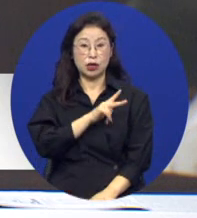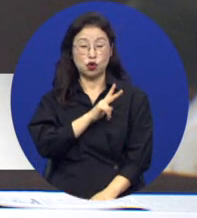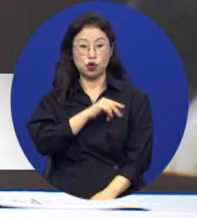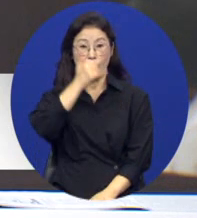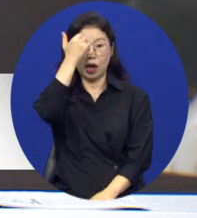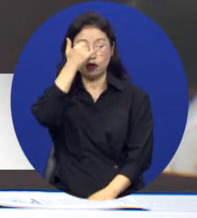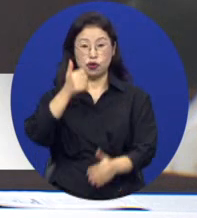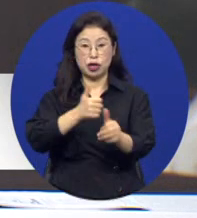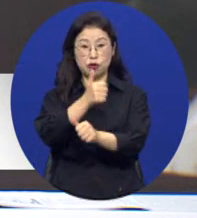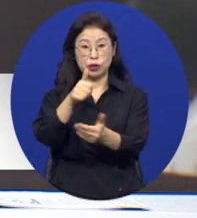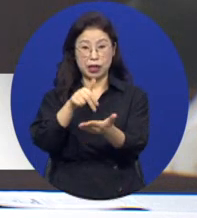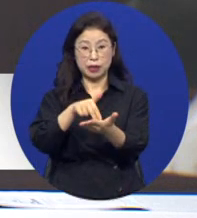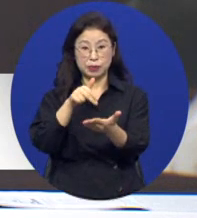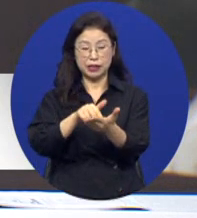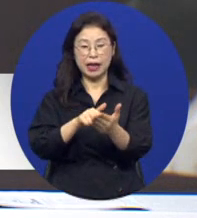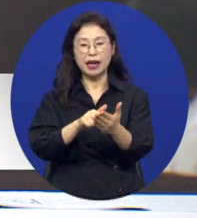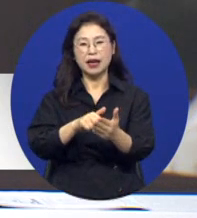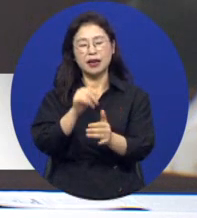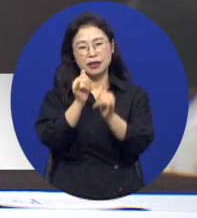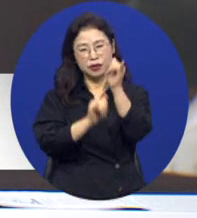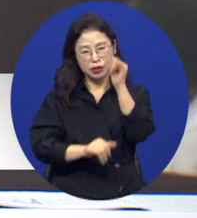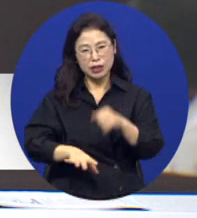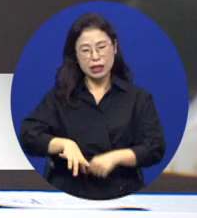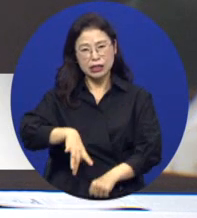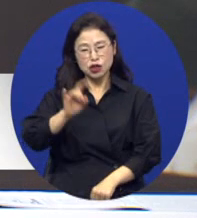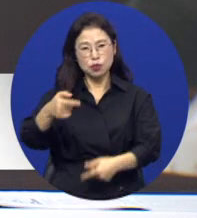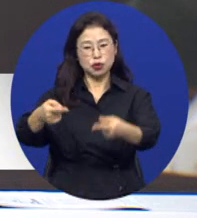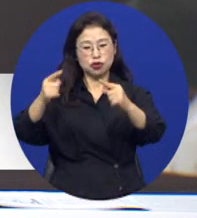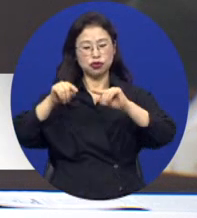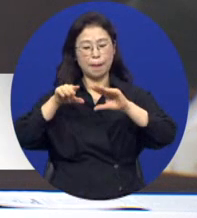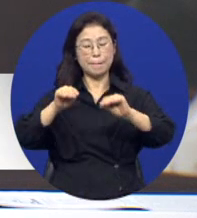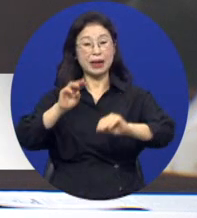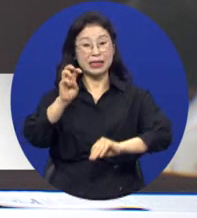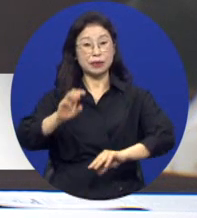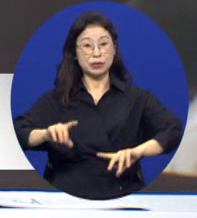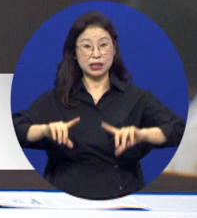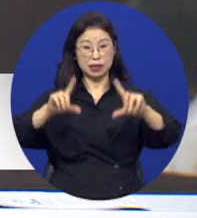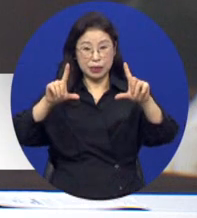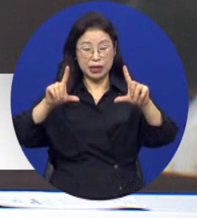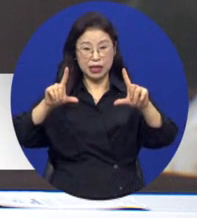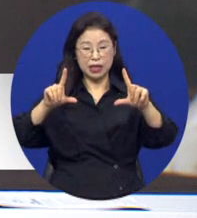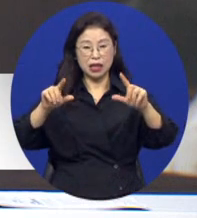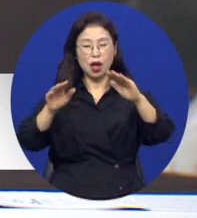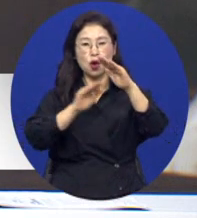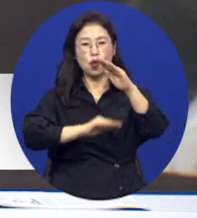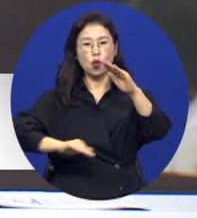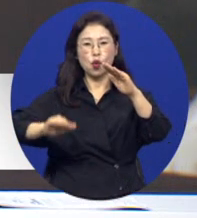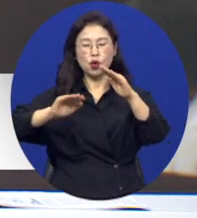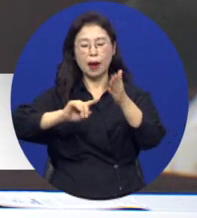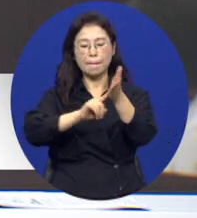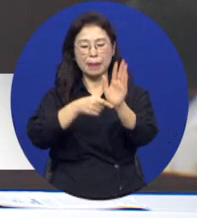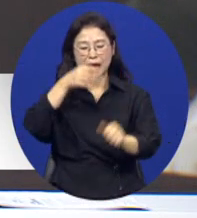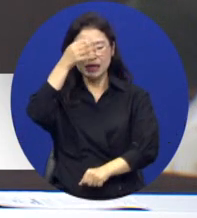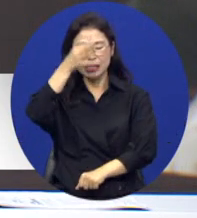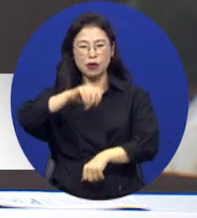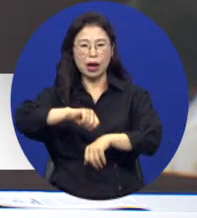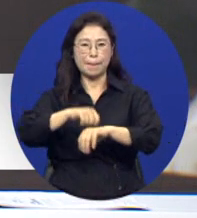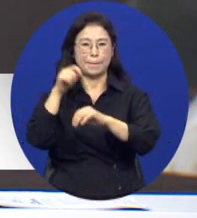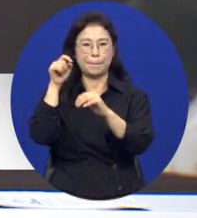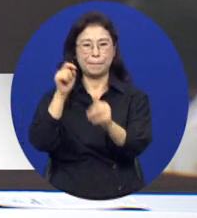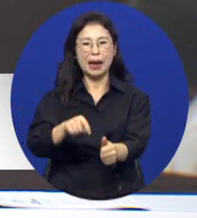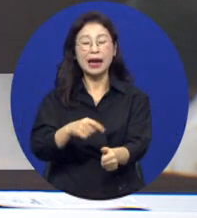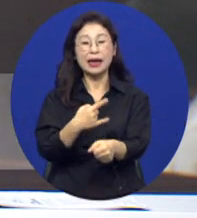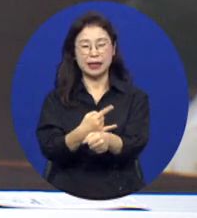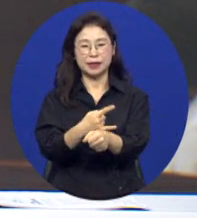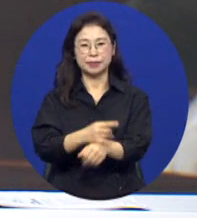도의회 윤리특별위원회는 사상 처음으로 출석 정지 31과 함께 공개 사과하라는 징계 결정을